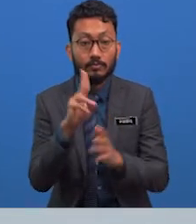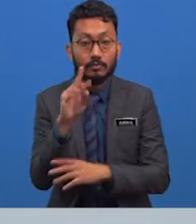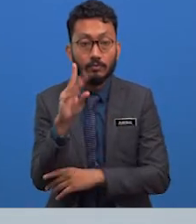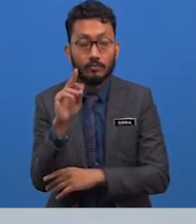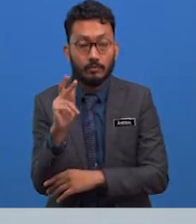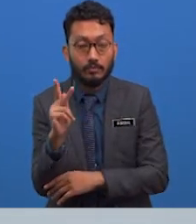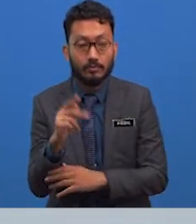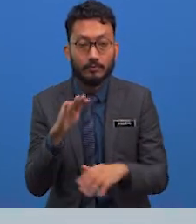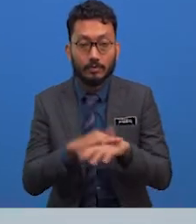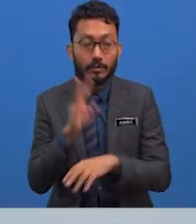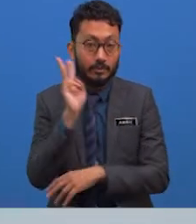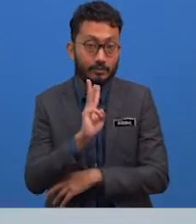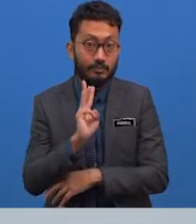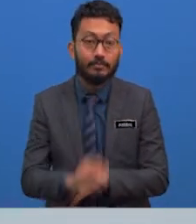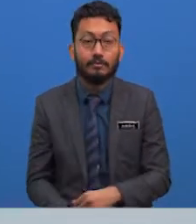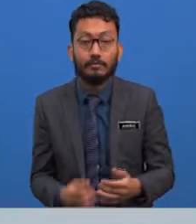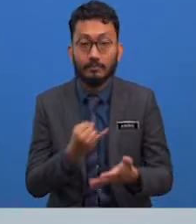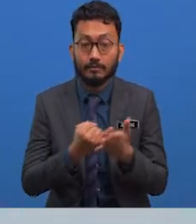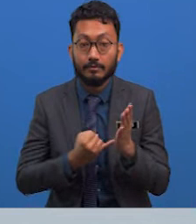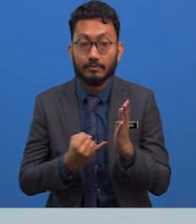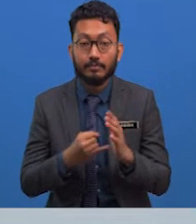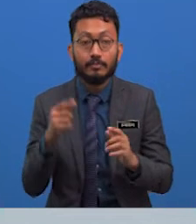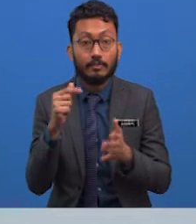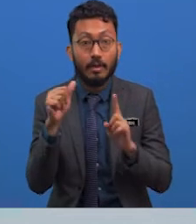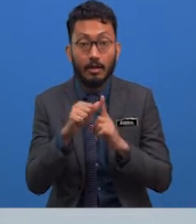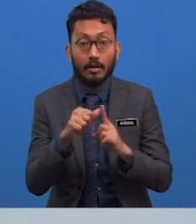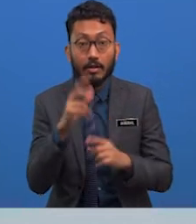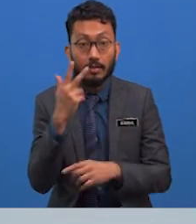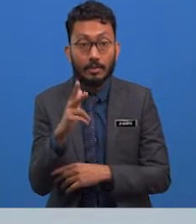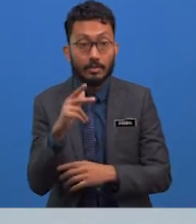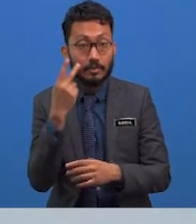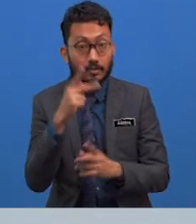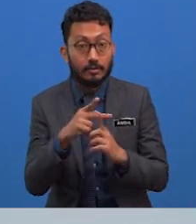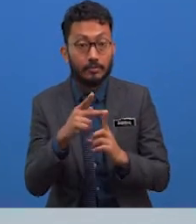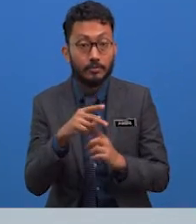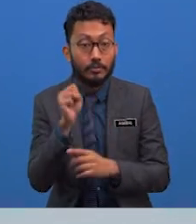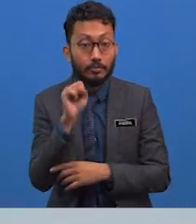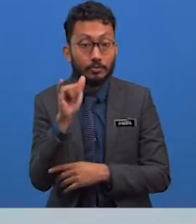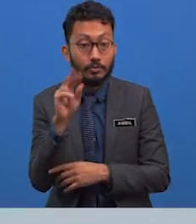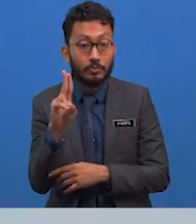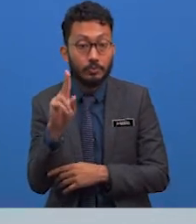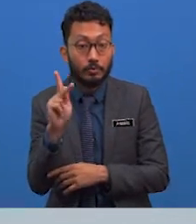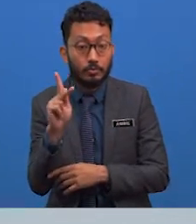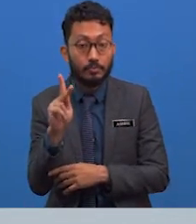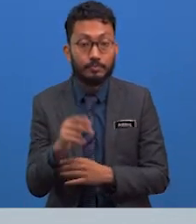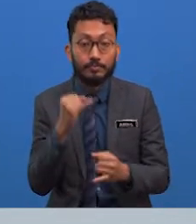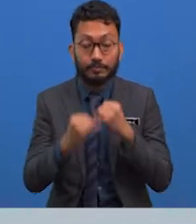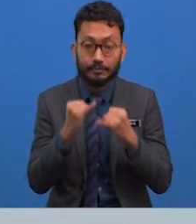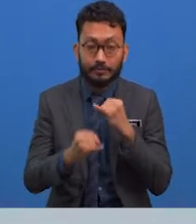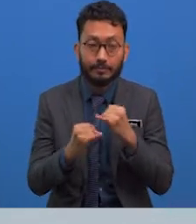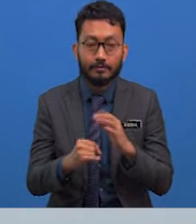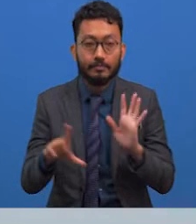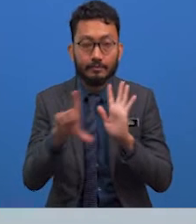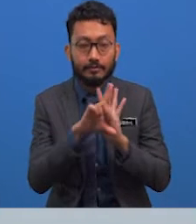pula, langkah pertama adalah lukis garis mengufuk pada Wani. Langkah kedua adalah lukis garis